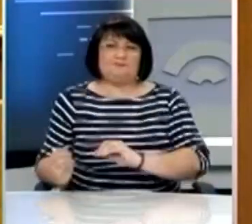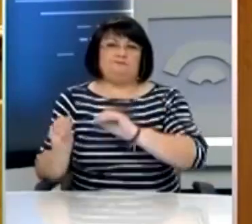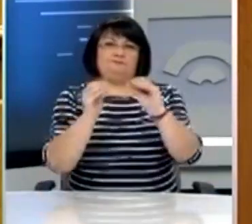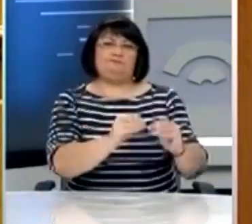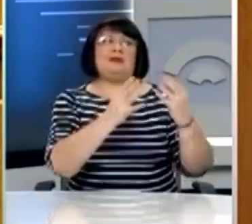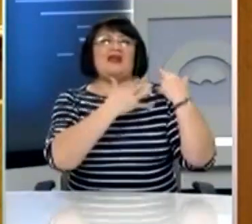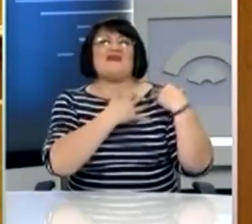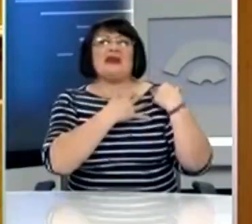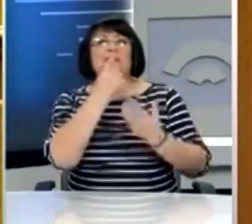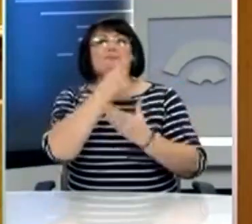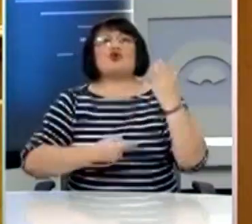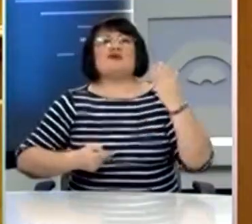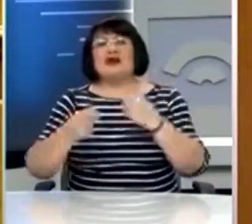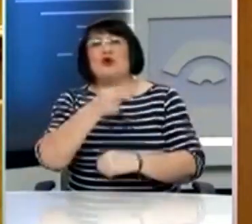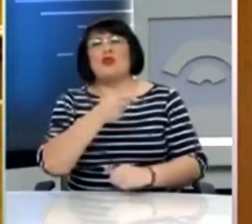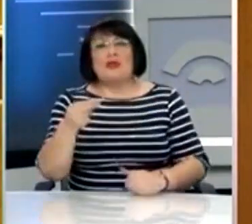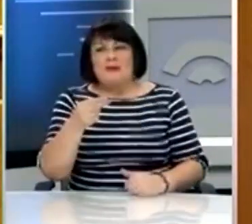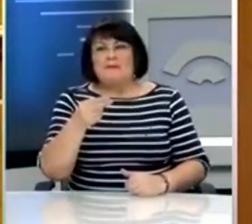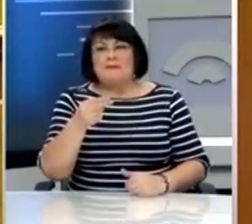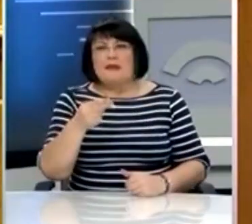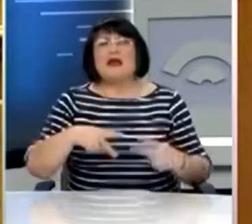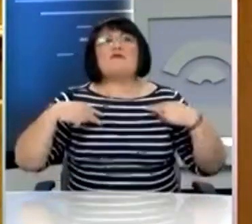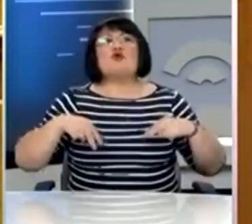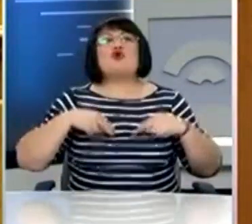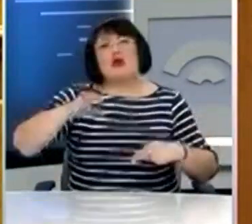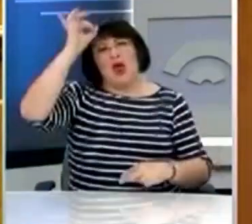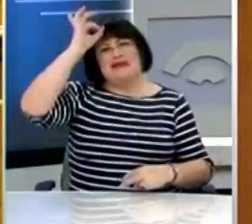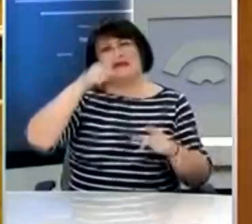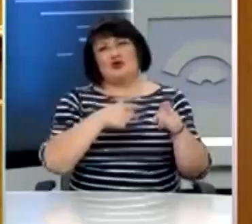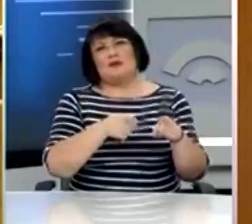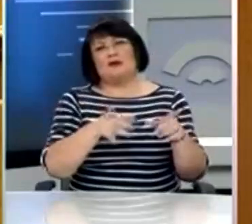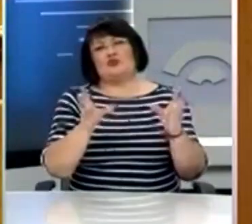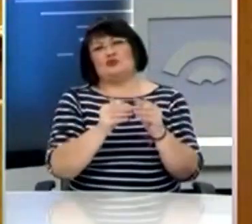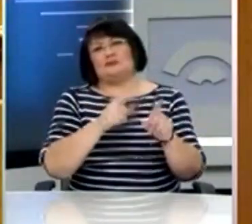Αναθέσατε το προσφυγικό στο Υπουργείο Προστασίας του Πολίτη,